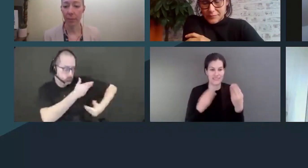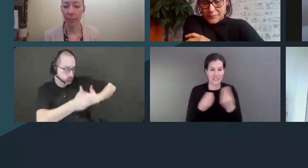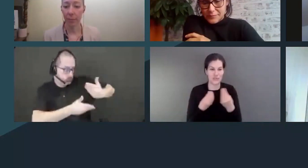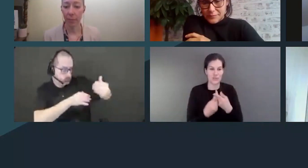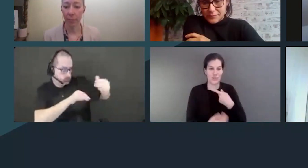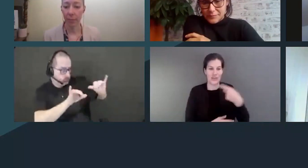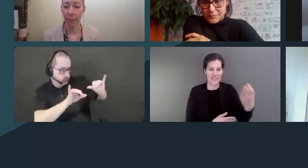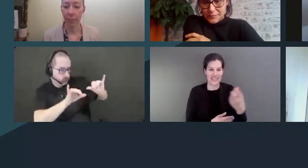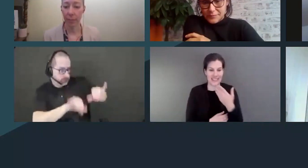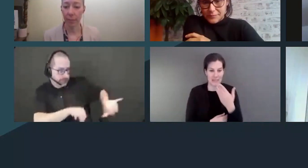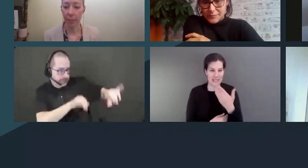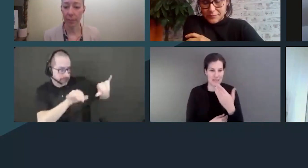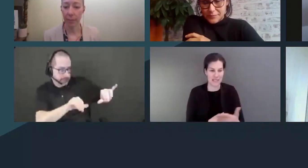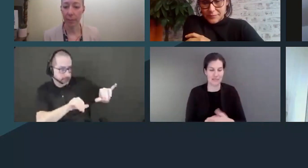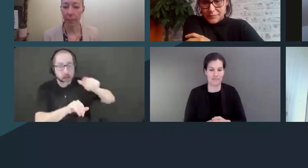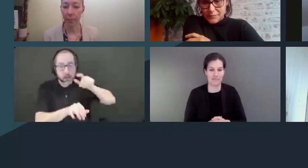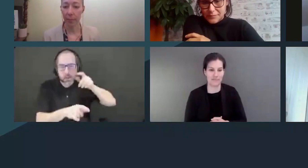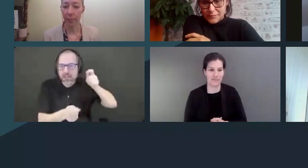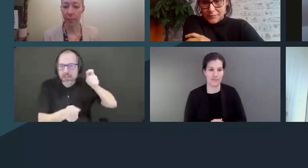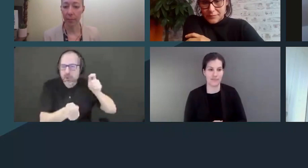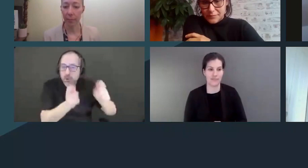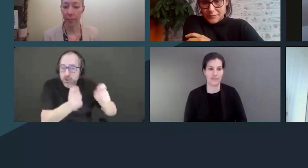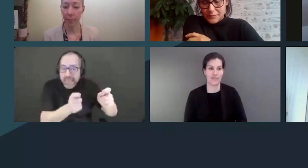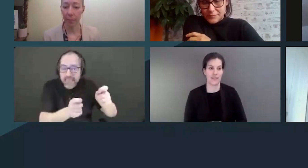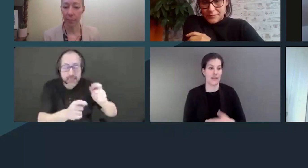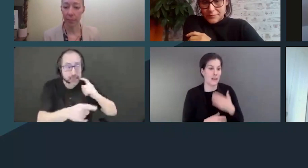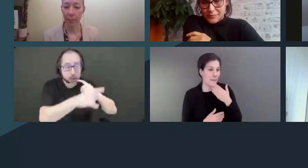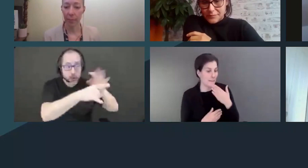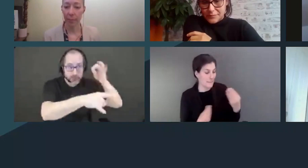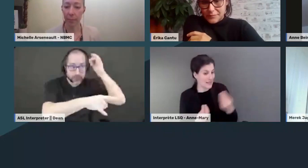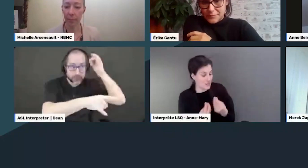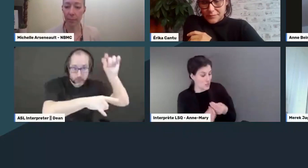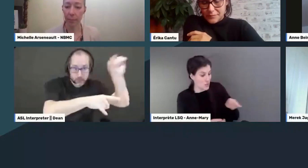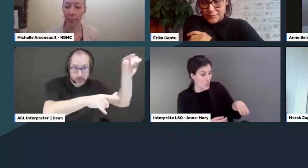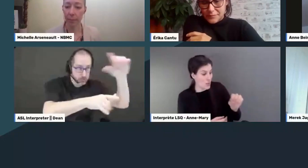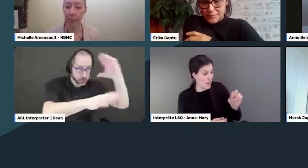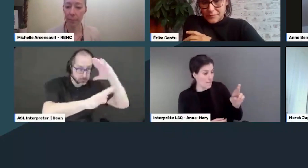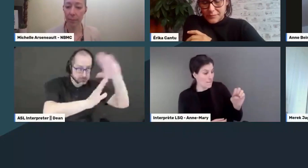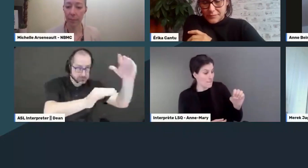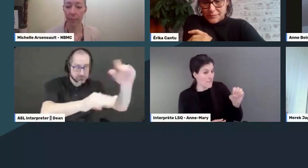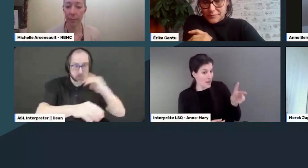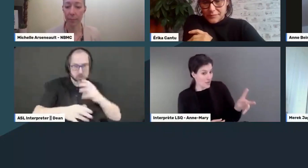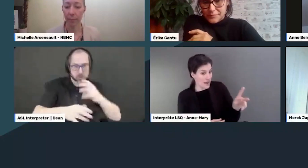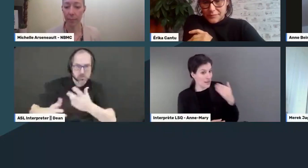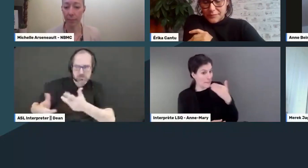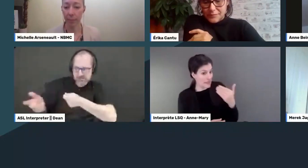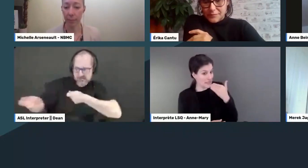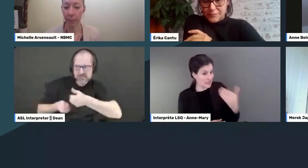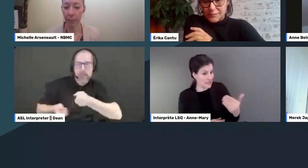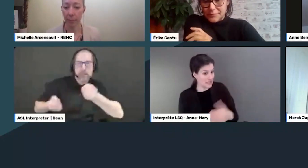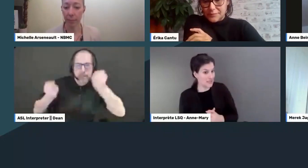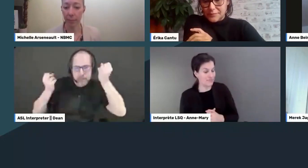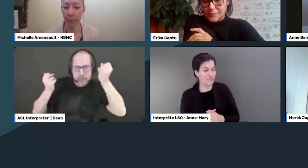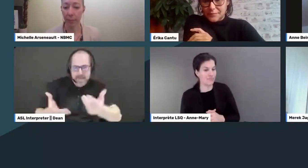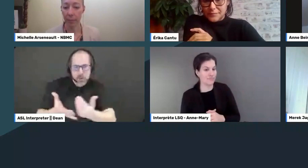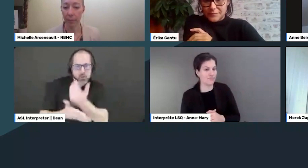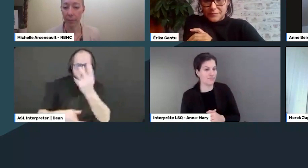Si on prend en considération les ambitions du gouvernement fédéral pour les 2 années qui s'en